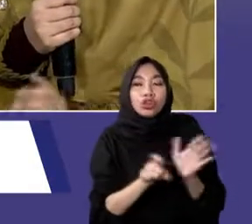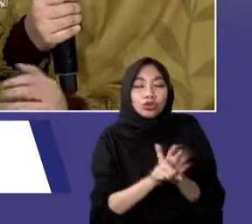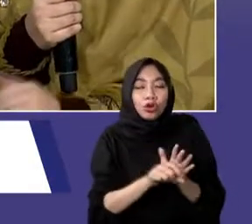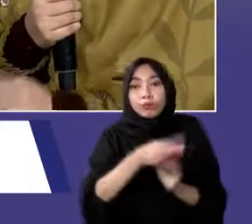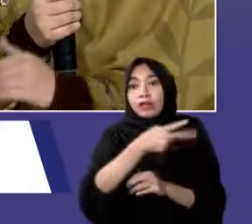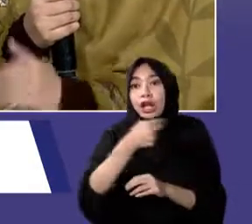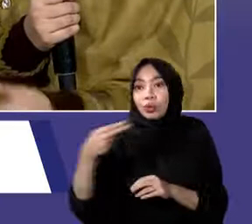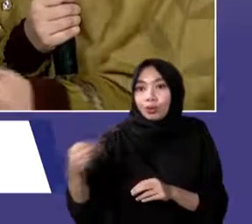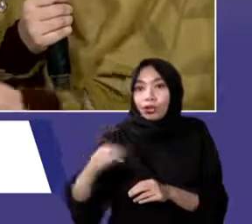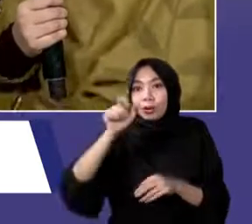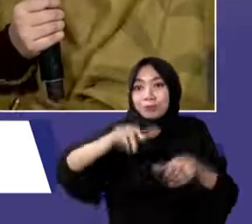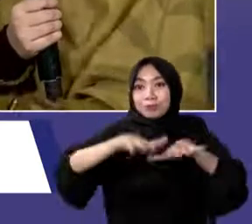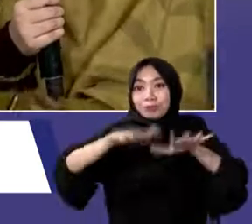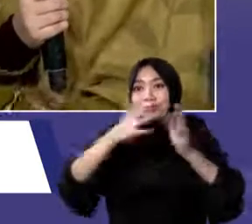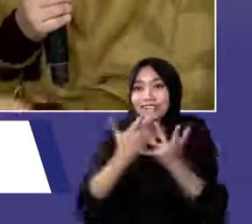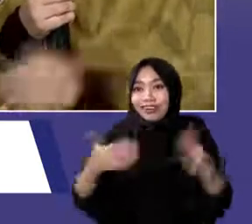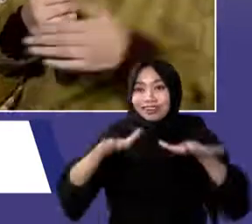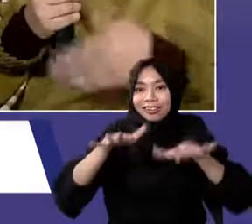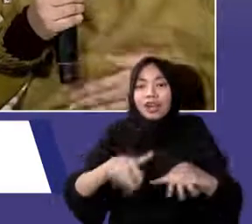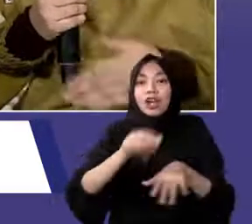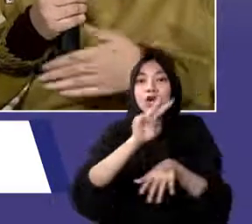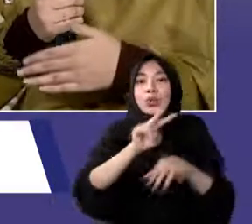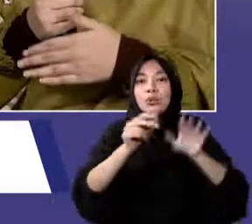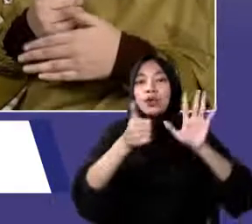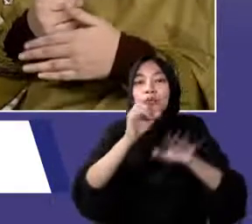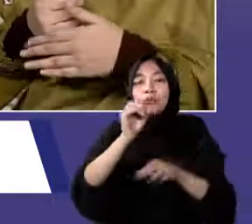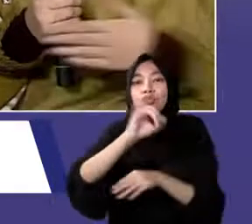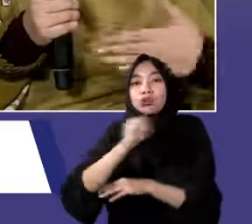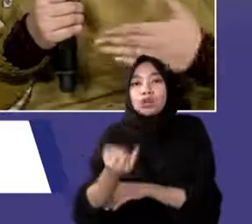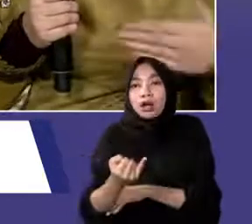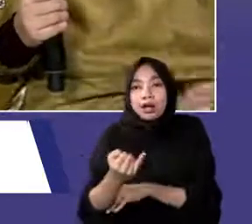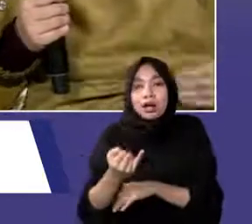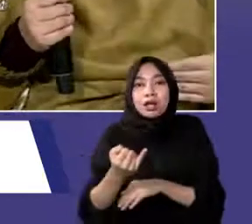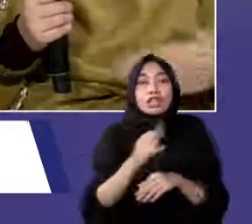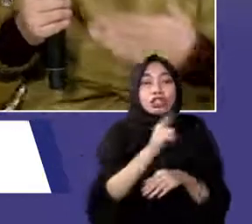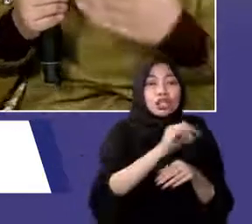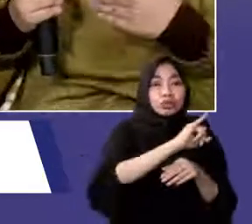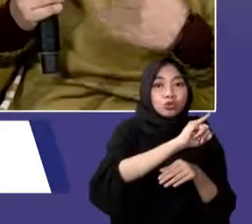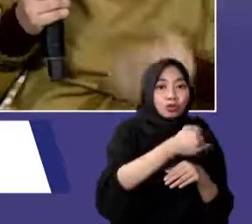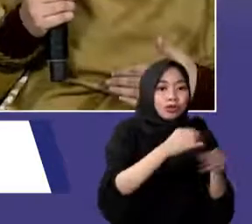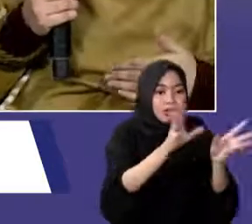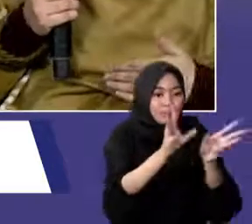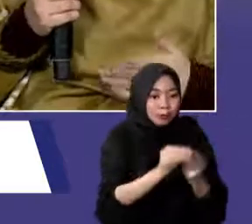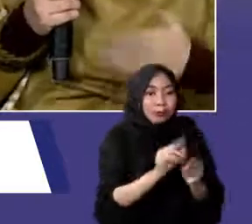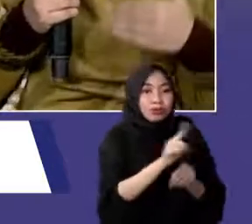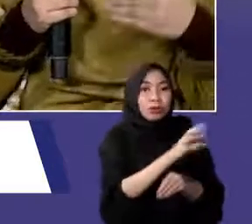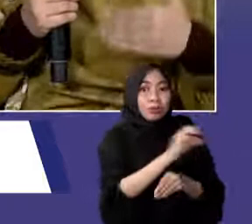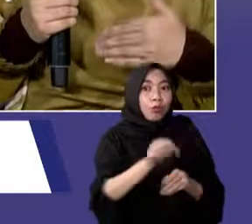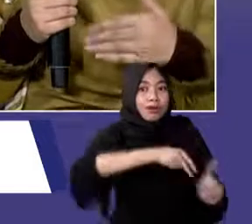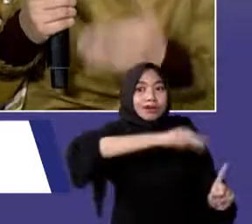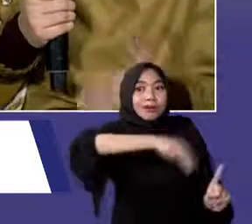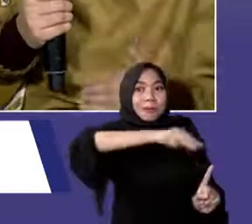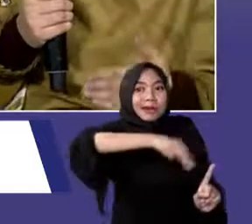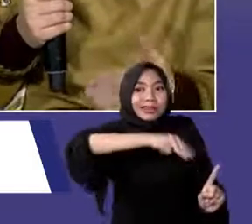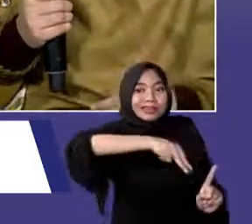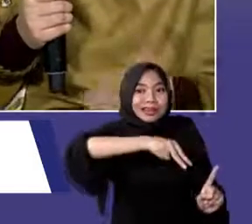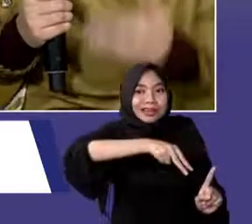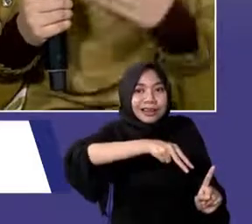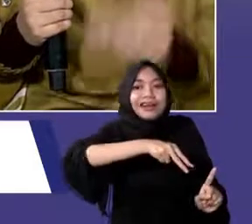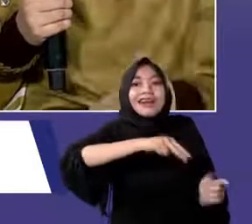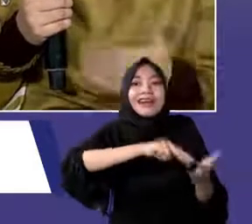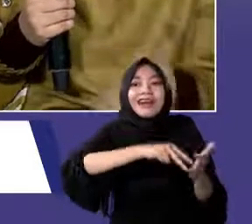Indonesia 267 juta jiwa, kemudian dengan standar WHO per 1 juta harus 1.000 orang diperiksa, maka